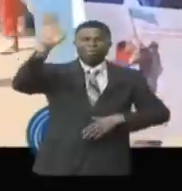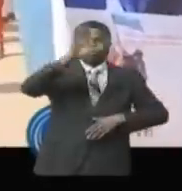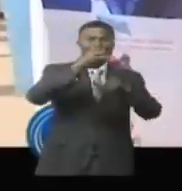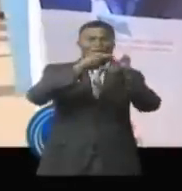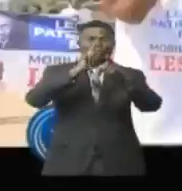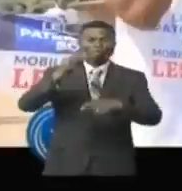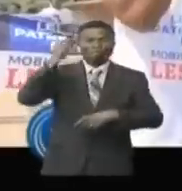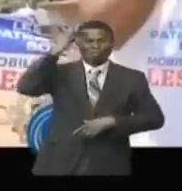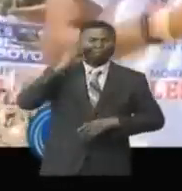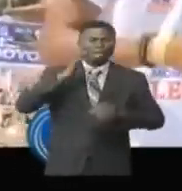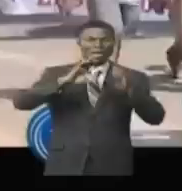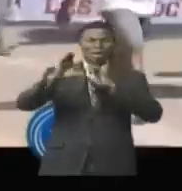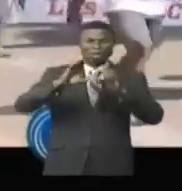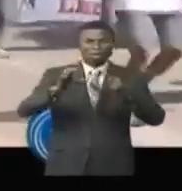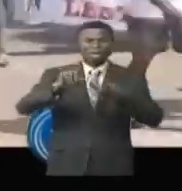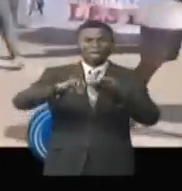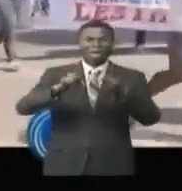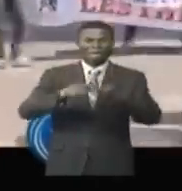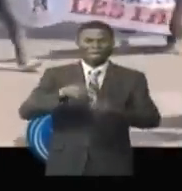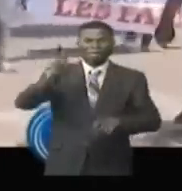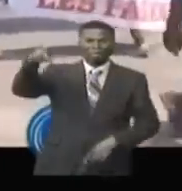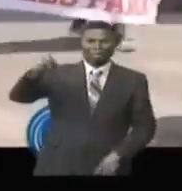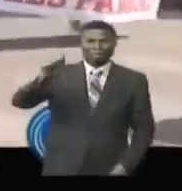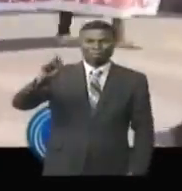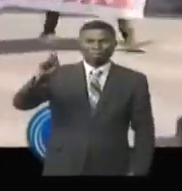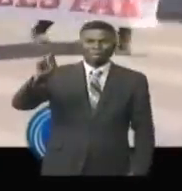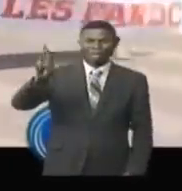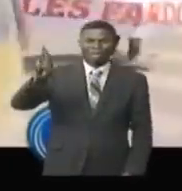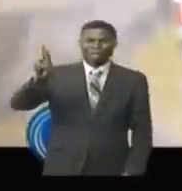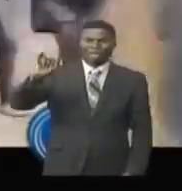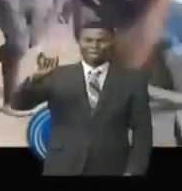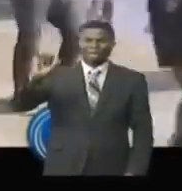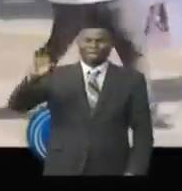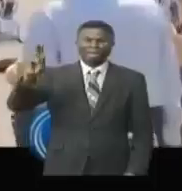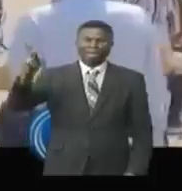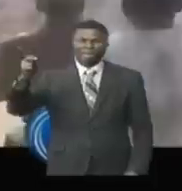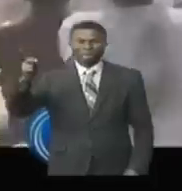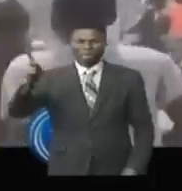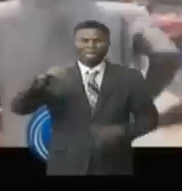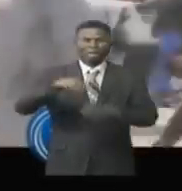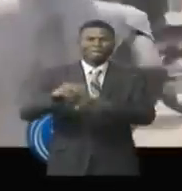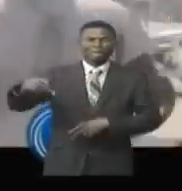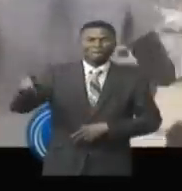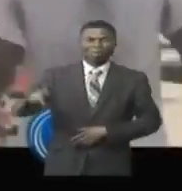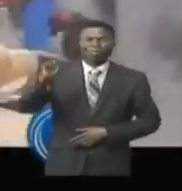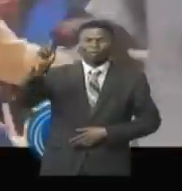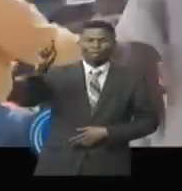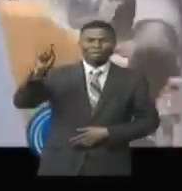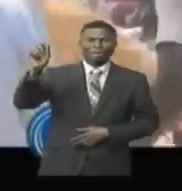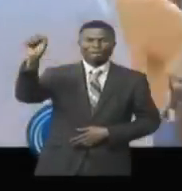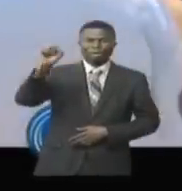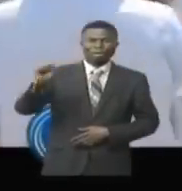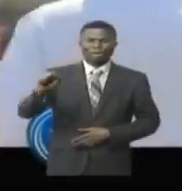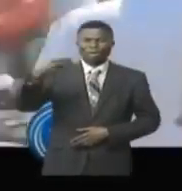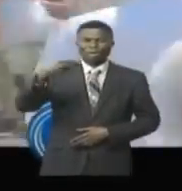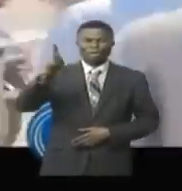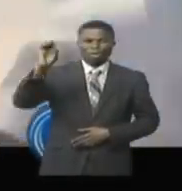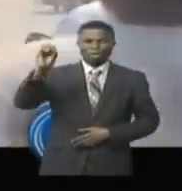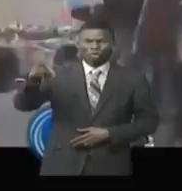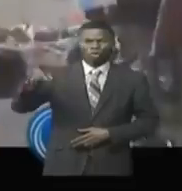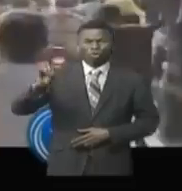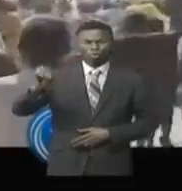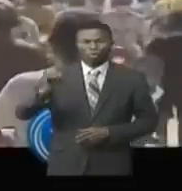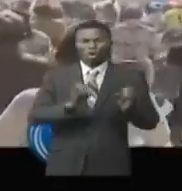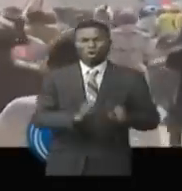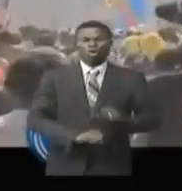et Médias. Les amis de Patrick Muyaya marchent dans les avenues de Boyoma Singamwambe dans la province de la Tchopo en guise de soutien au FARDC